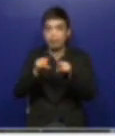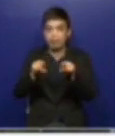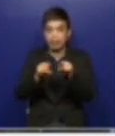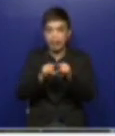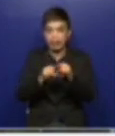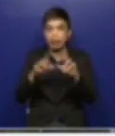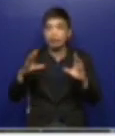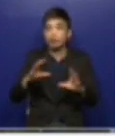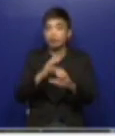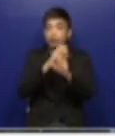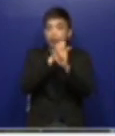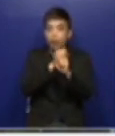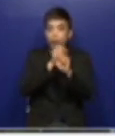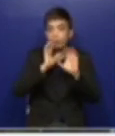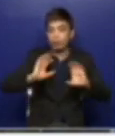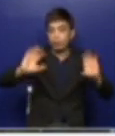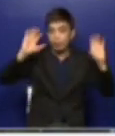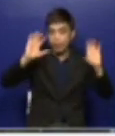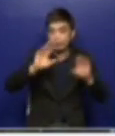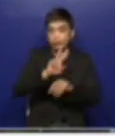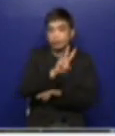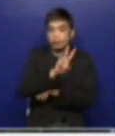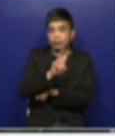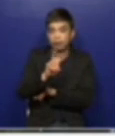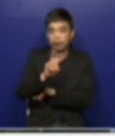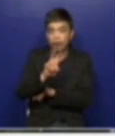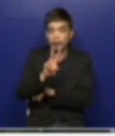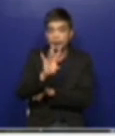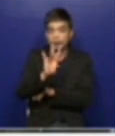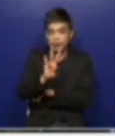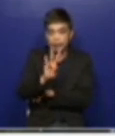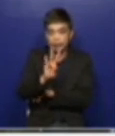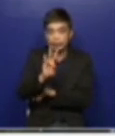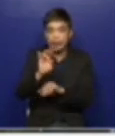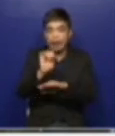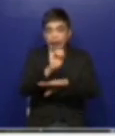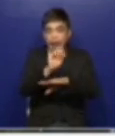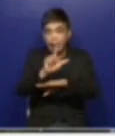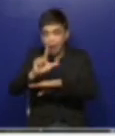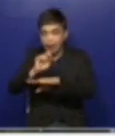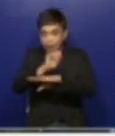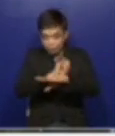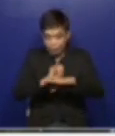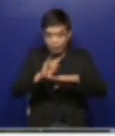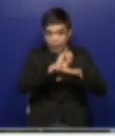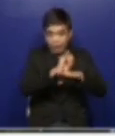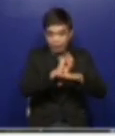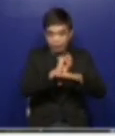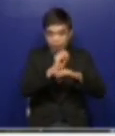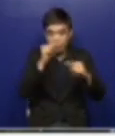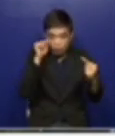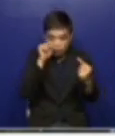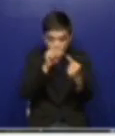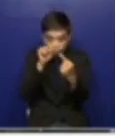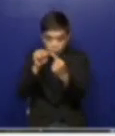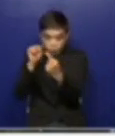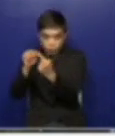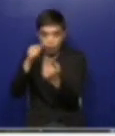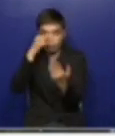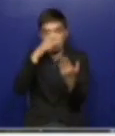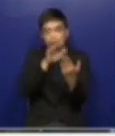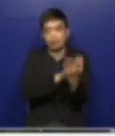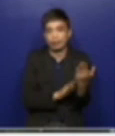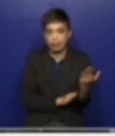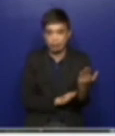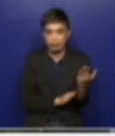เนื้อที่207ล้านไร่เศษซึ่งสอดคล้องกับเนื้อที่ของประเทศไทยปัญห